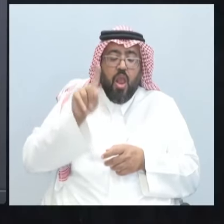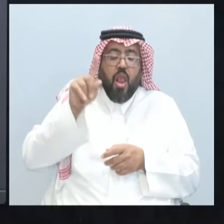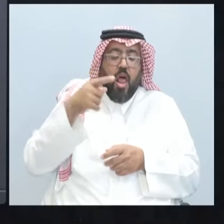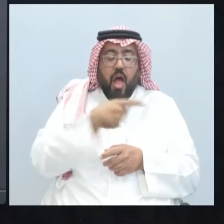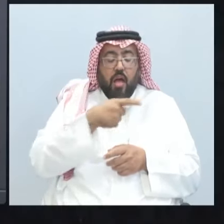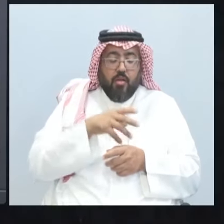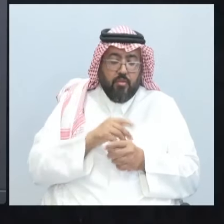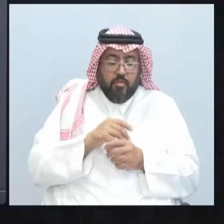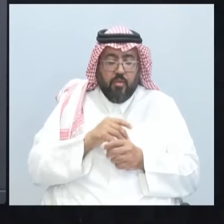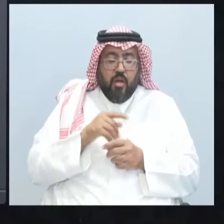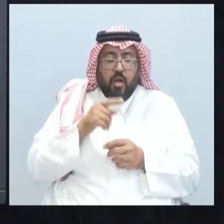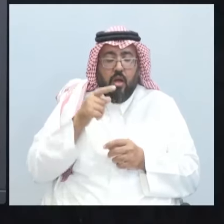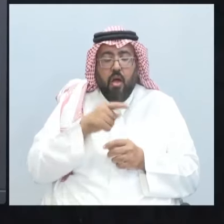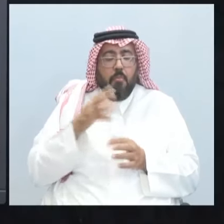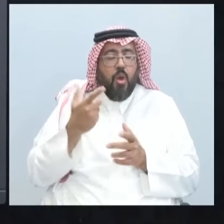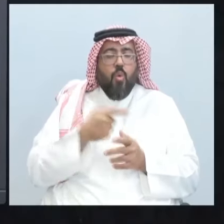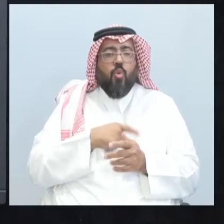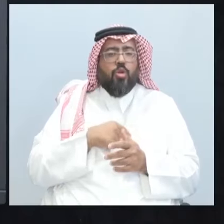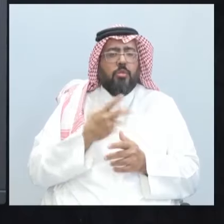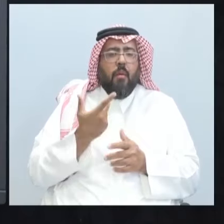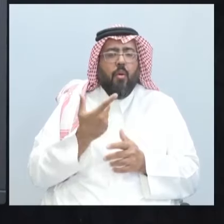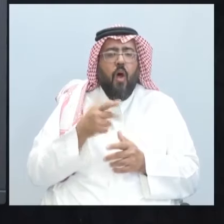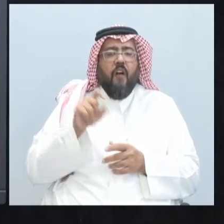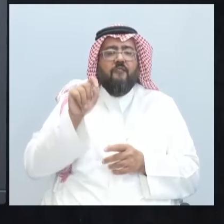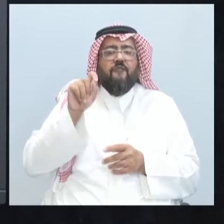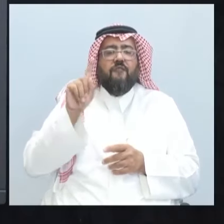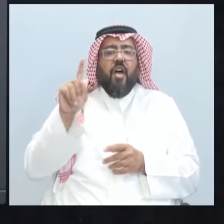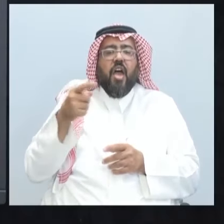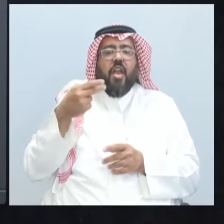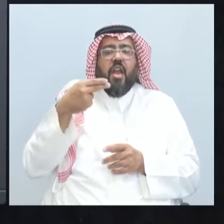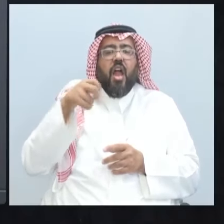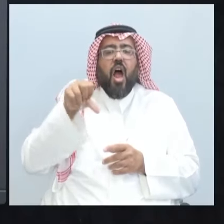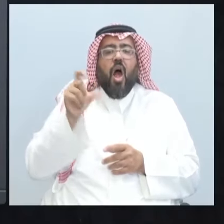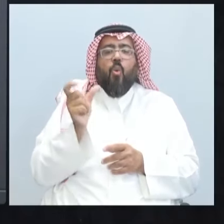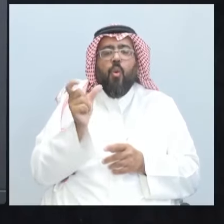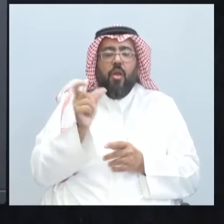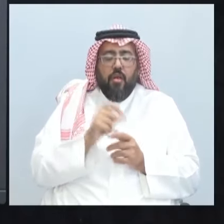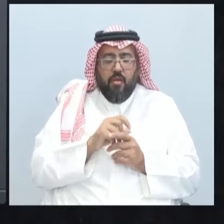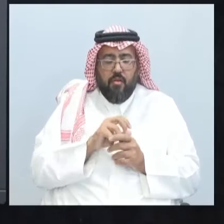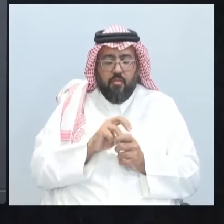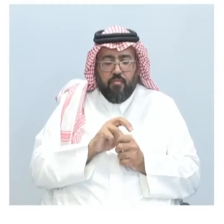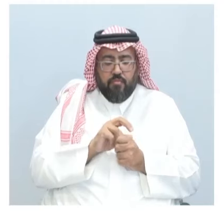لله سبحانه وتعالى وكذلك عدو لموسى عليه السلام احسنتم